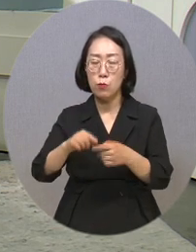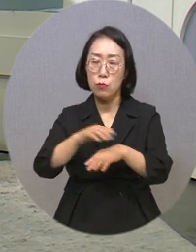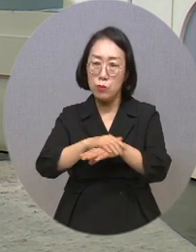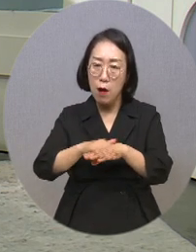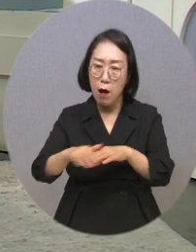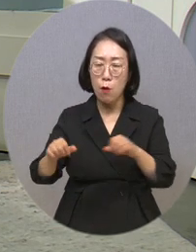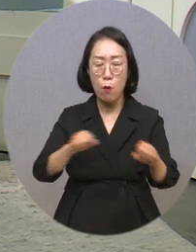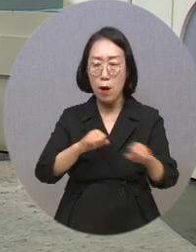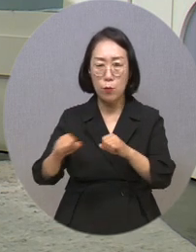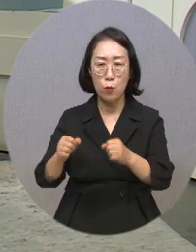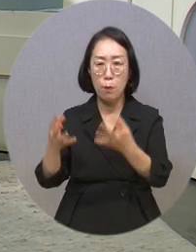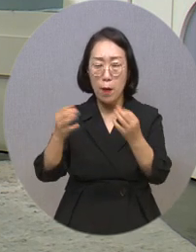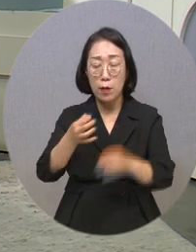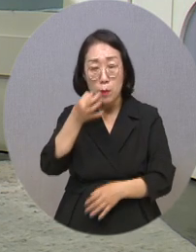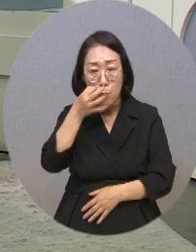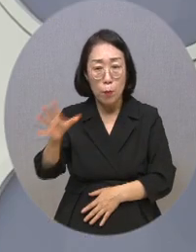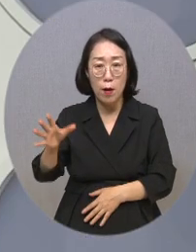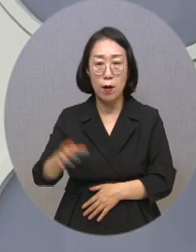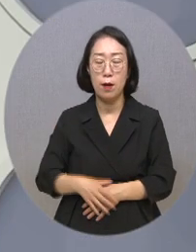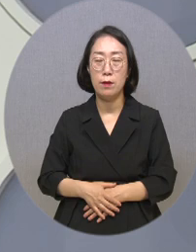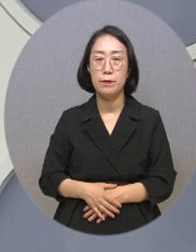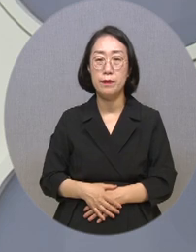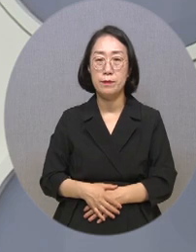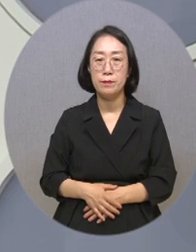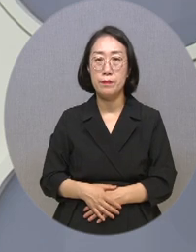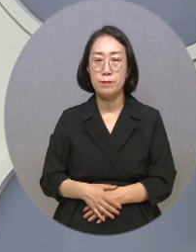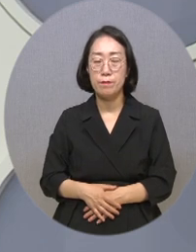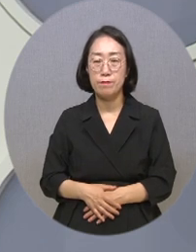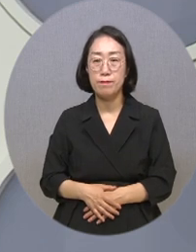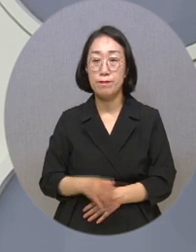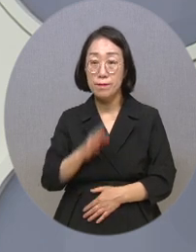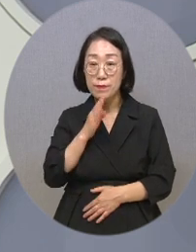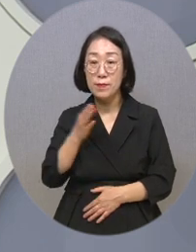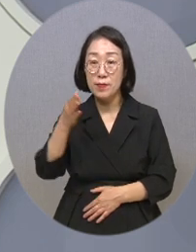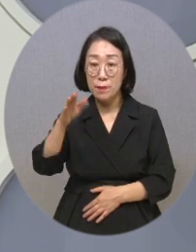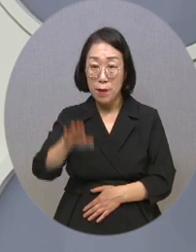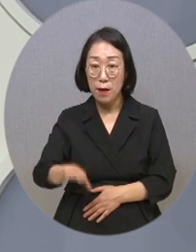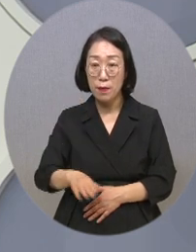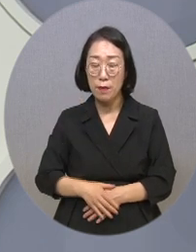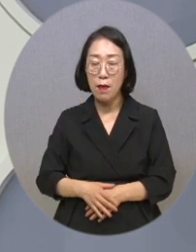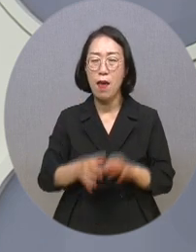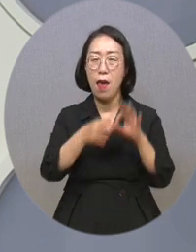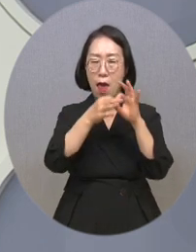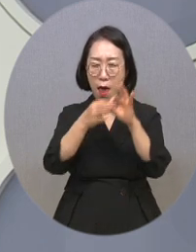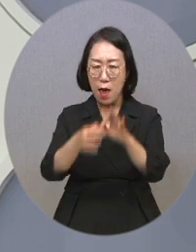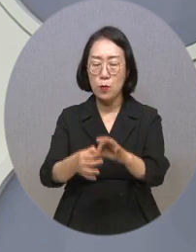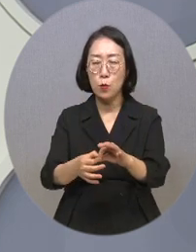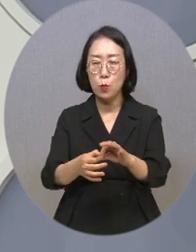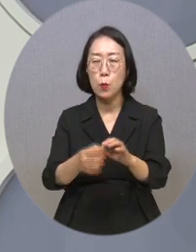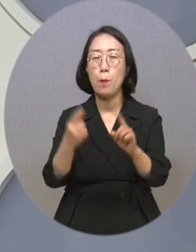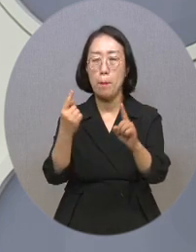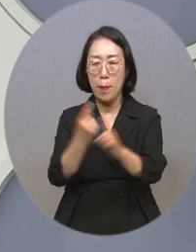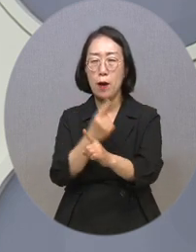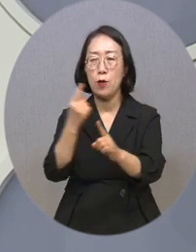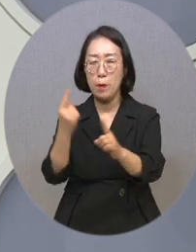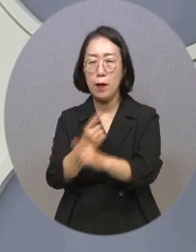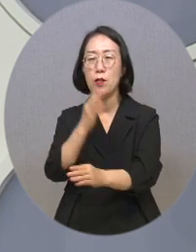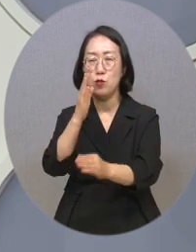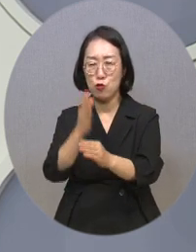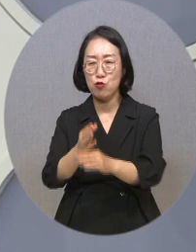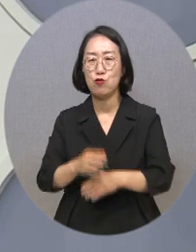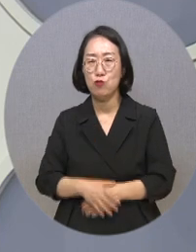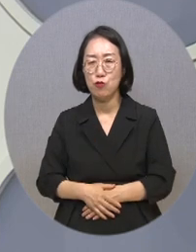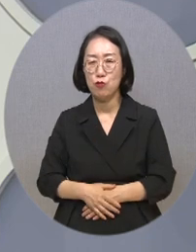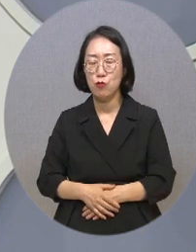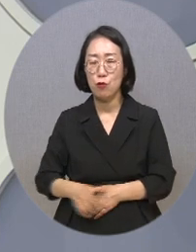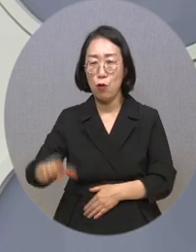네. 변화가 없는 것 같아요. 그래도 저기 그런 면도 있지만은 그냥 네. 끊임없이 변화가 됐다고 생각하고요. 그냥 많이 그래요?